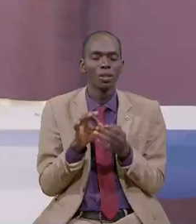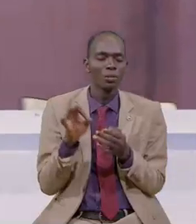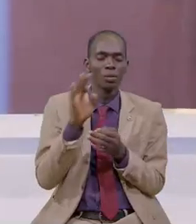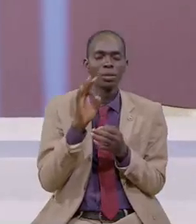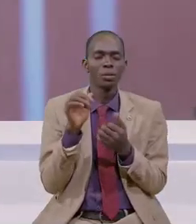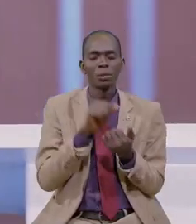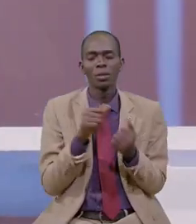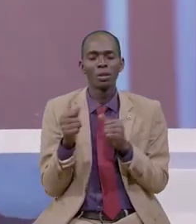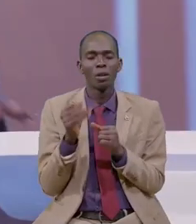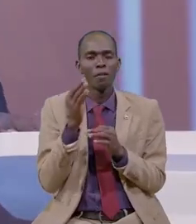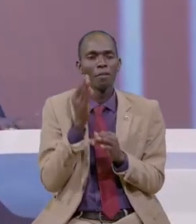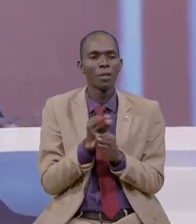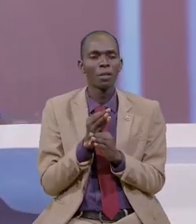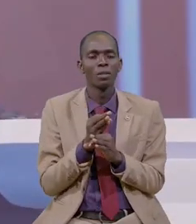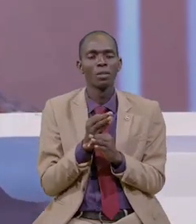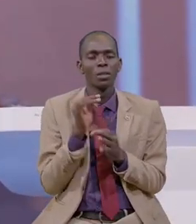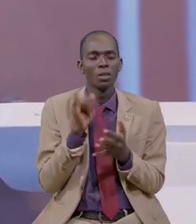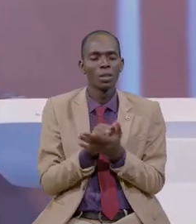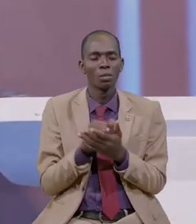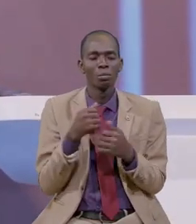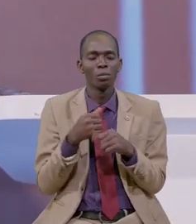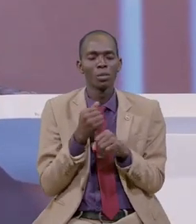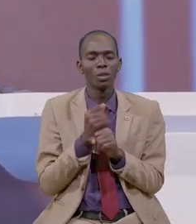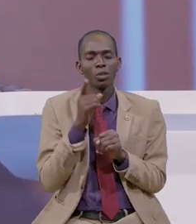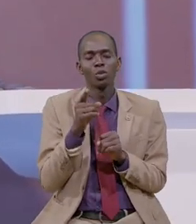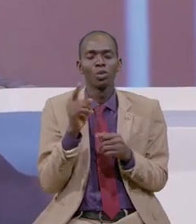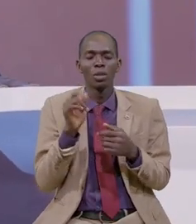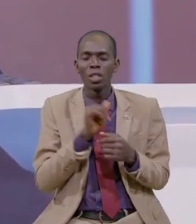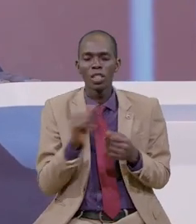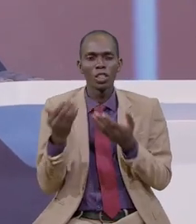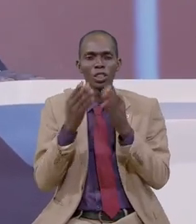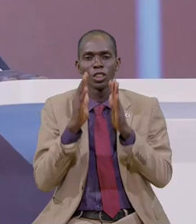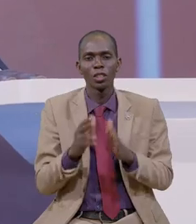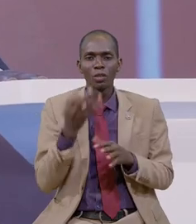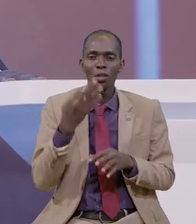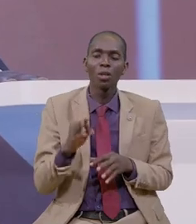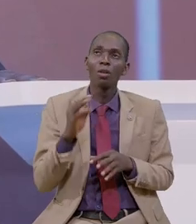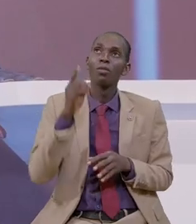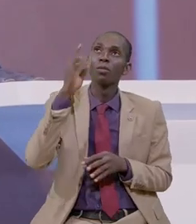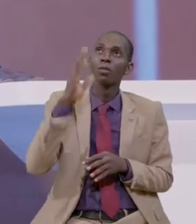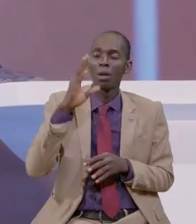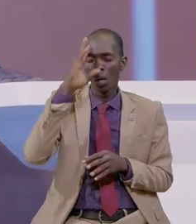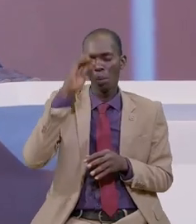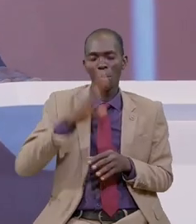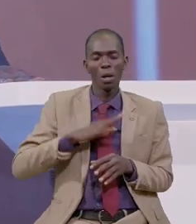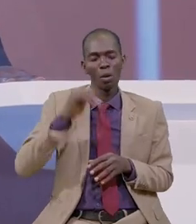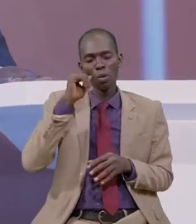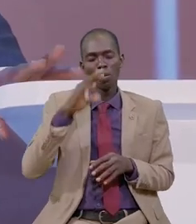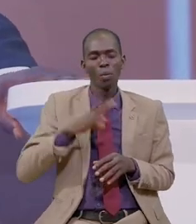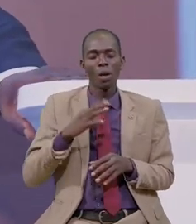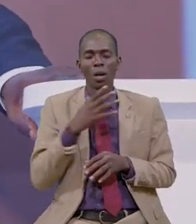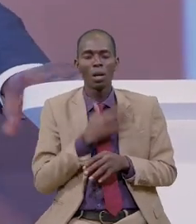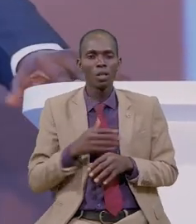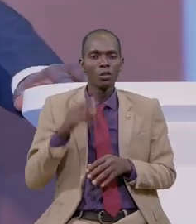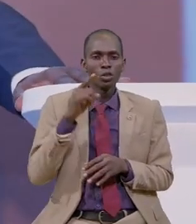baptême dans l'esprit, de l'esprit, la foi qui fait de toi un serviteur de Dieu, homme ou femme. Et tu